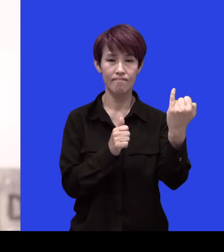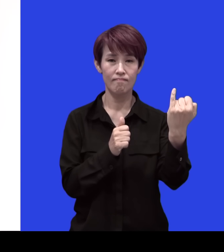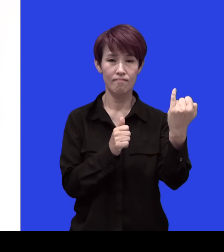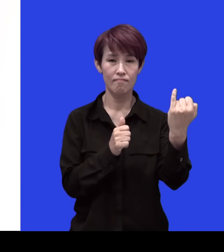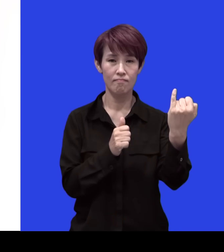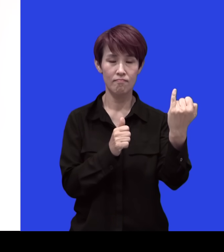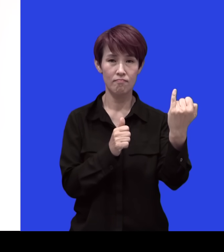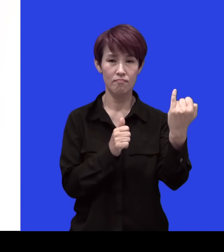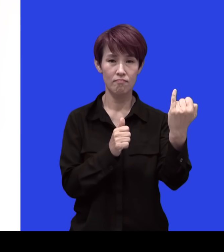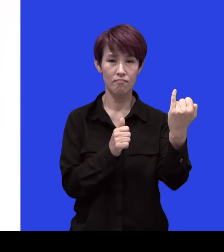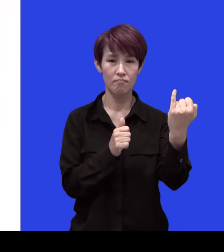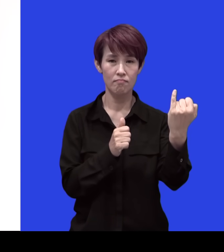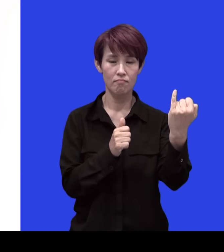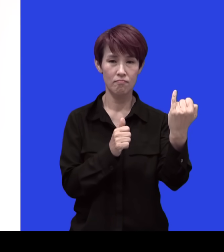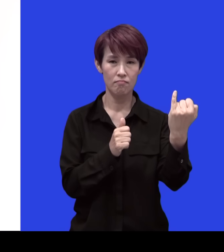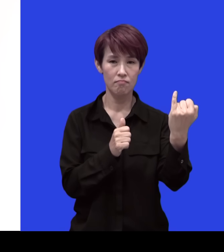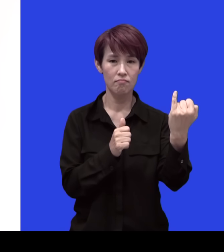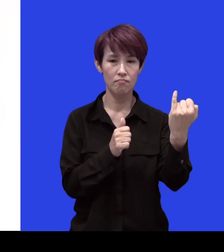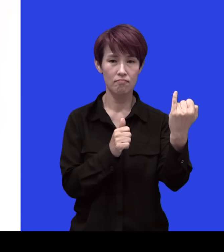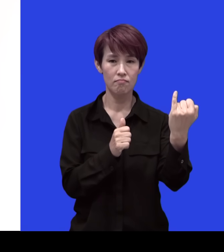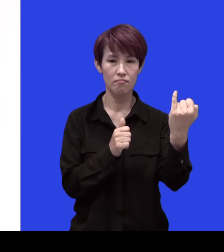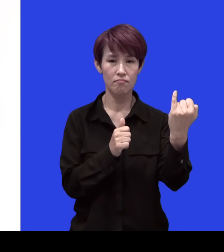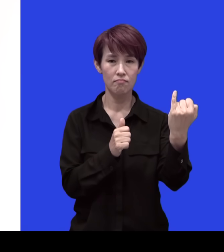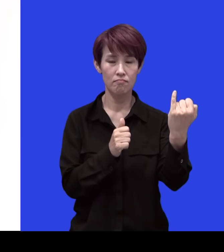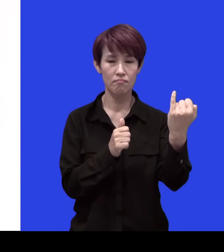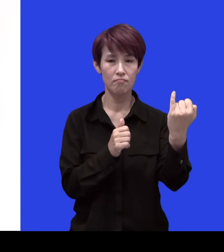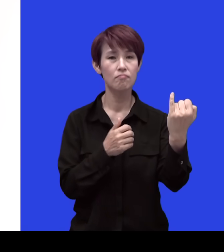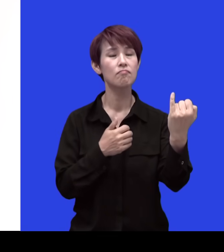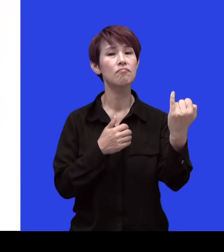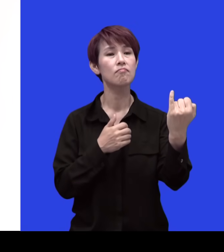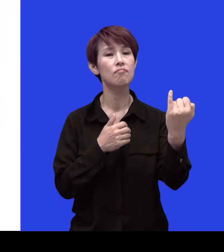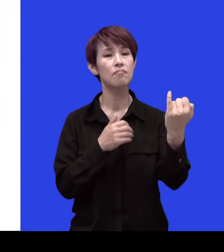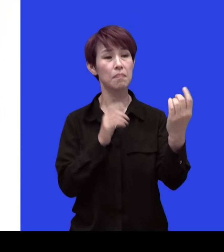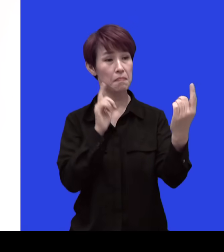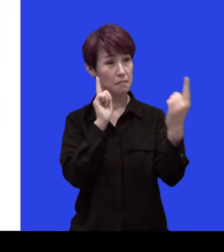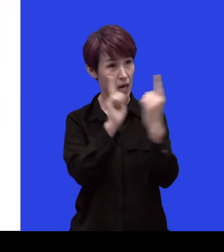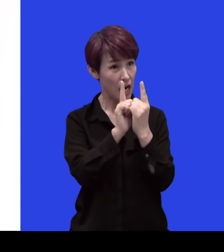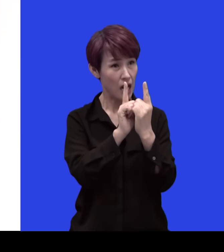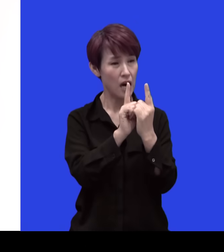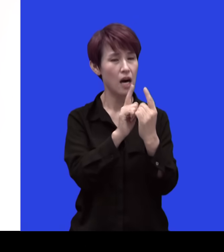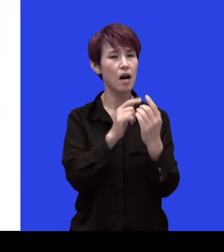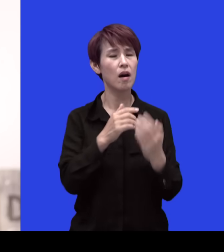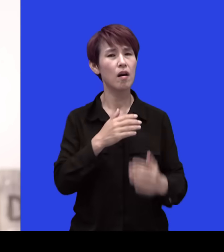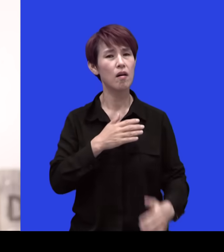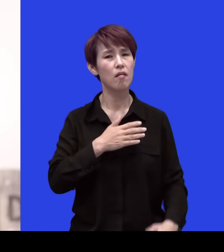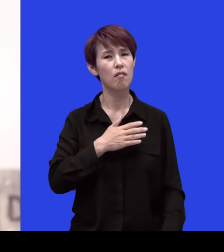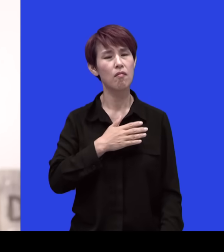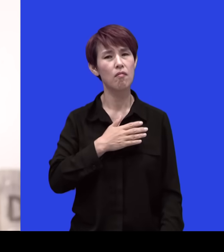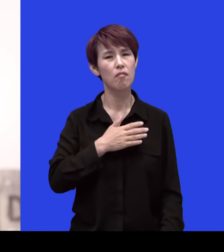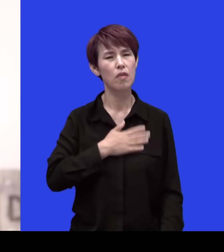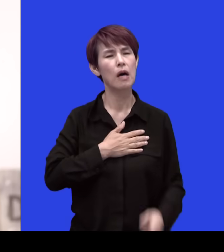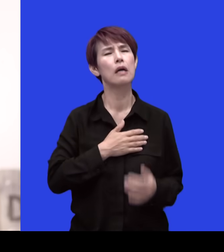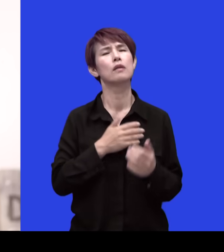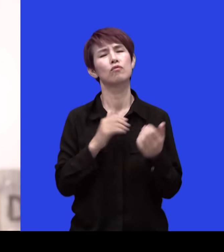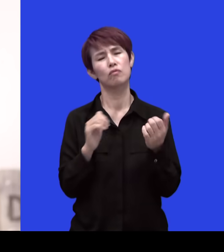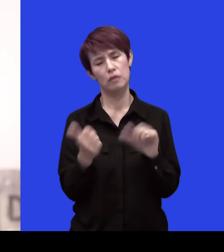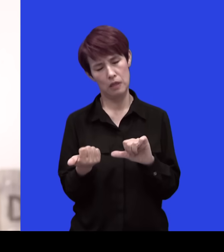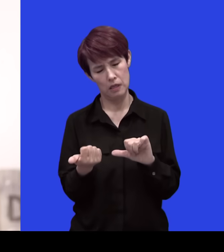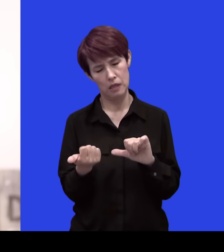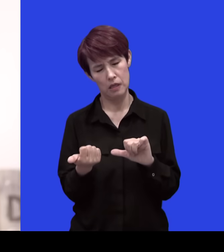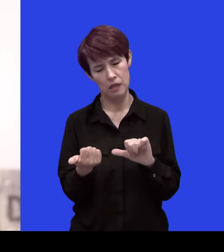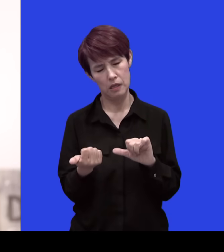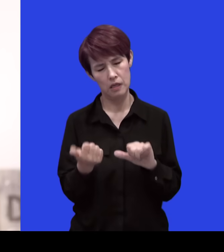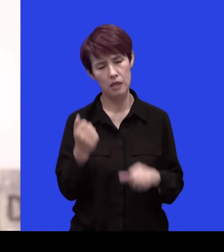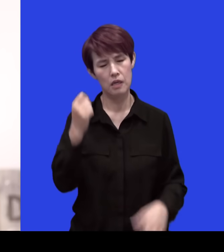불쌍한 생각이 안 들어. 내가 이렇게 죽는구나 하는 느낌을 갖고 있는데, 예. 이렇게 죽는구나